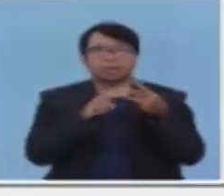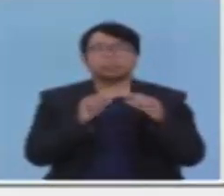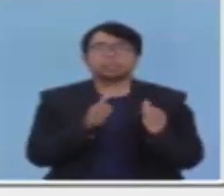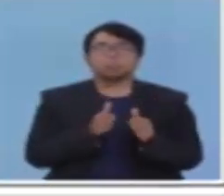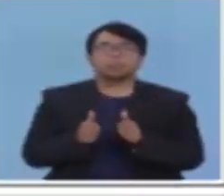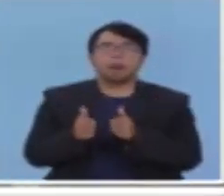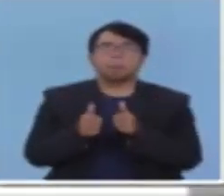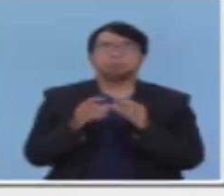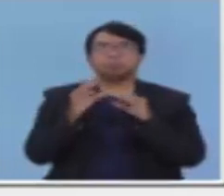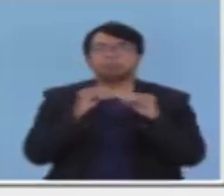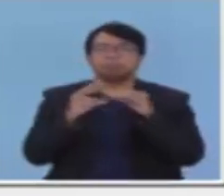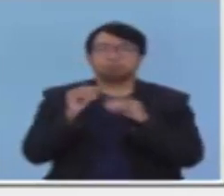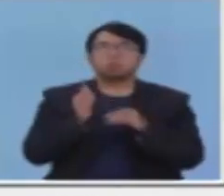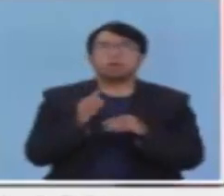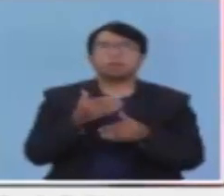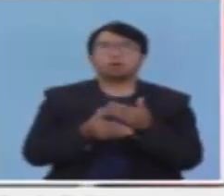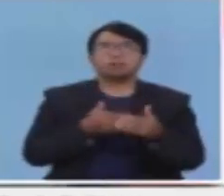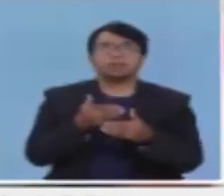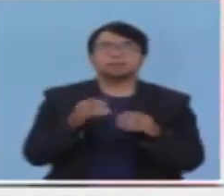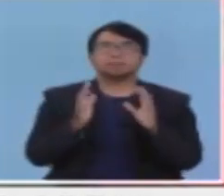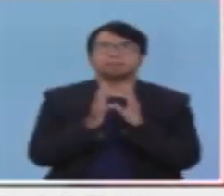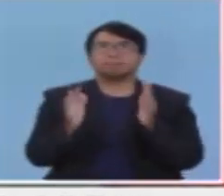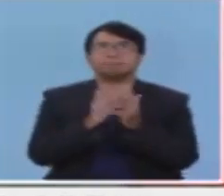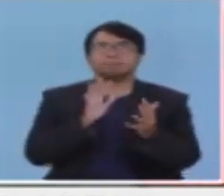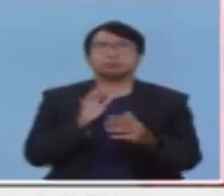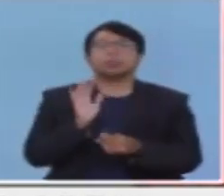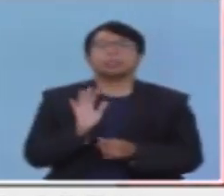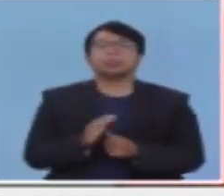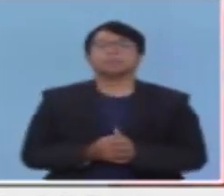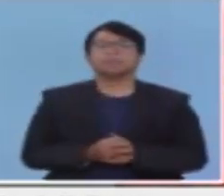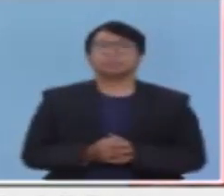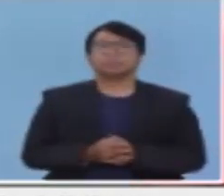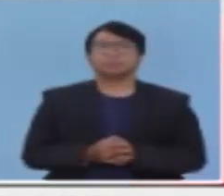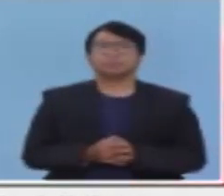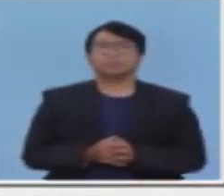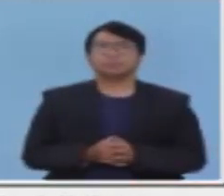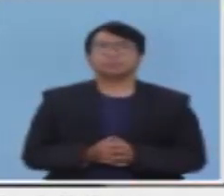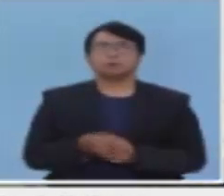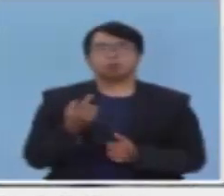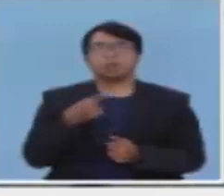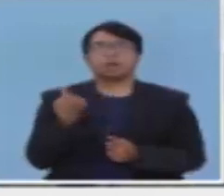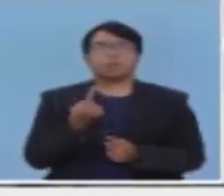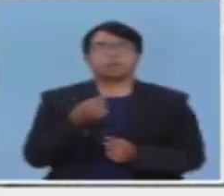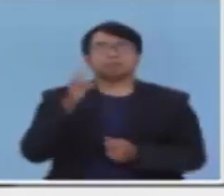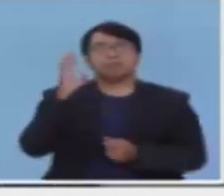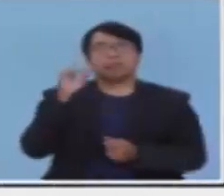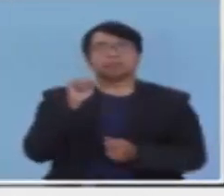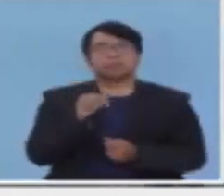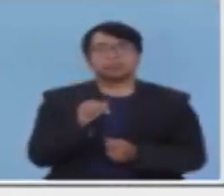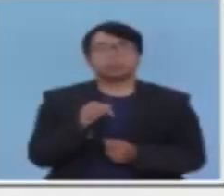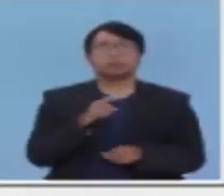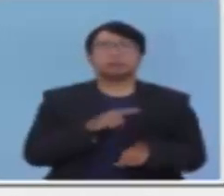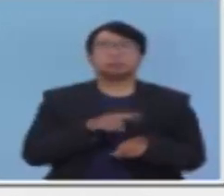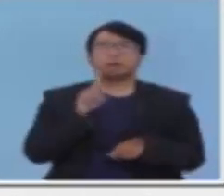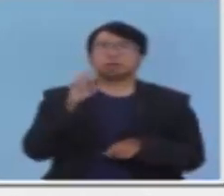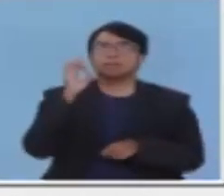Nah, dari pelaksanaan ini juga kami masih akan lakukan lagi rapat koordinasi dengan DPRD siang ini, insya Allah jam 13 nanti kita